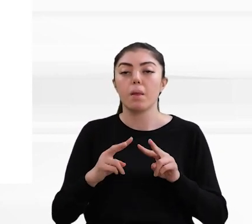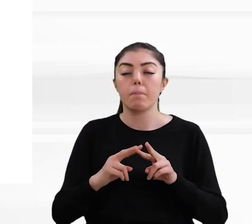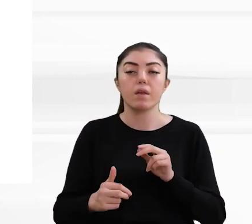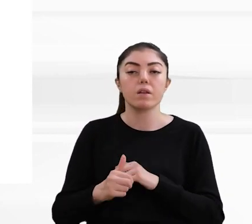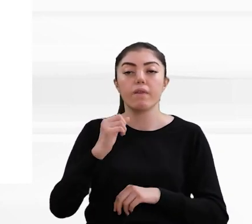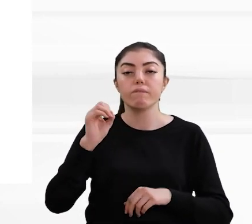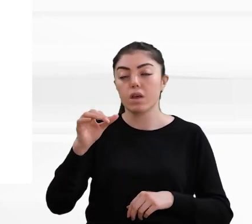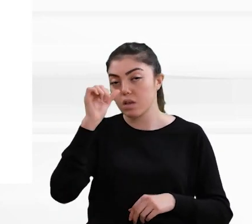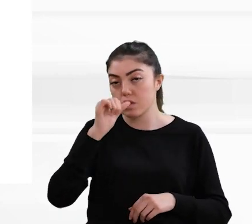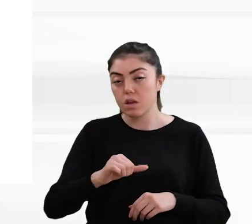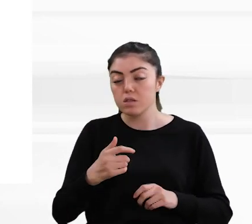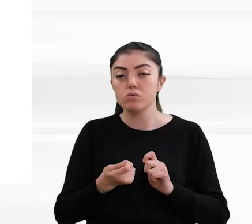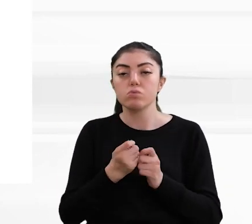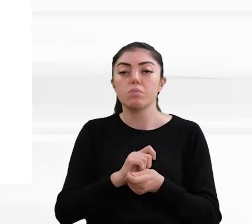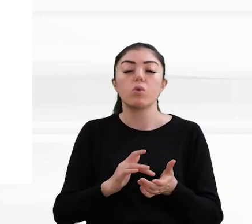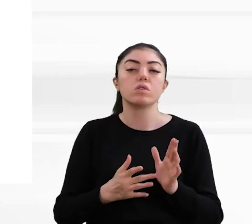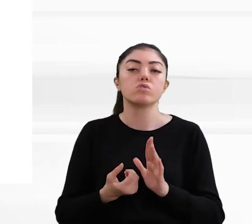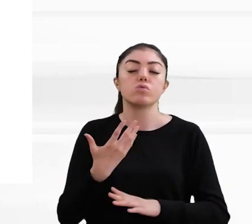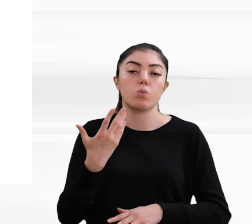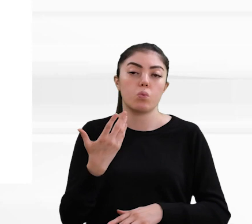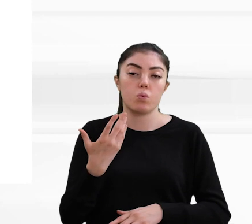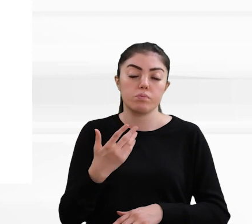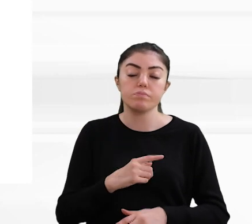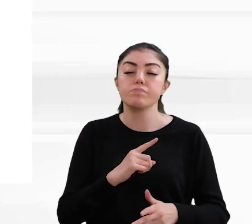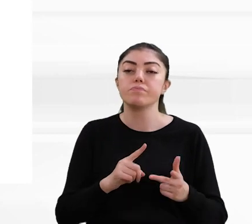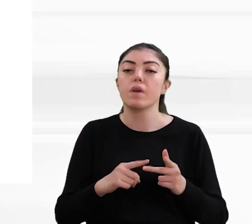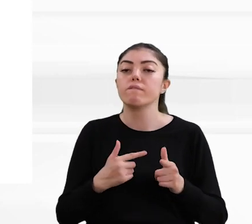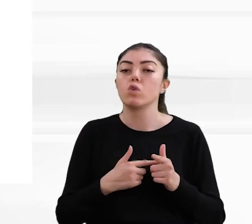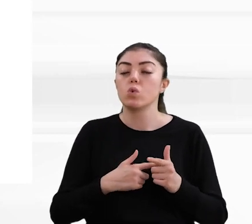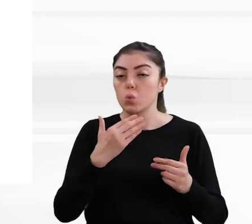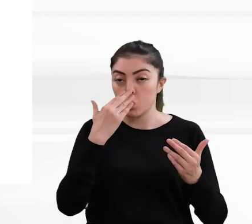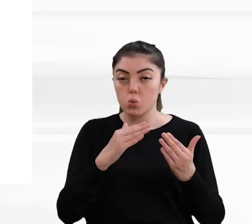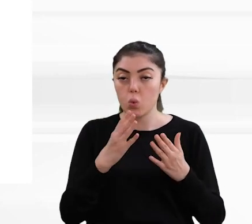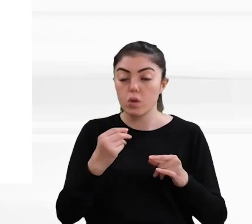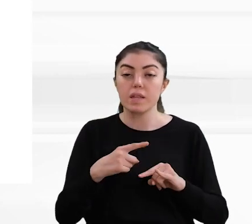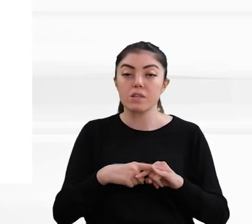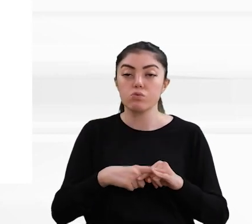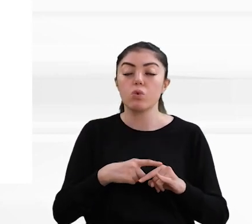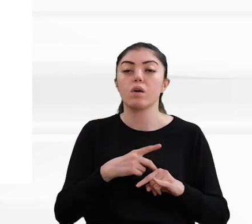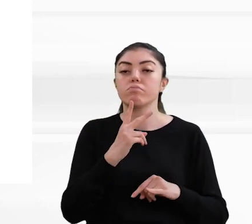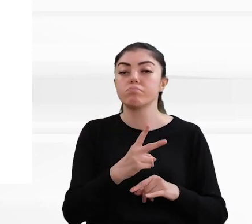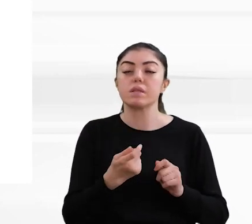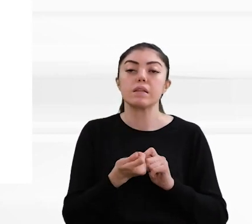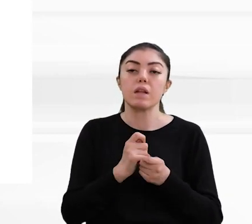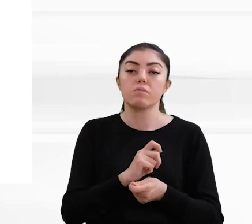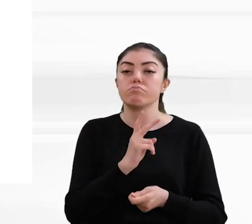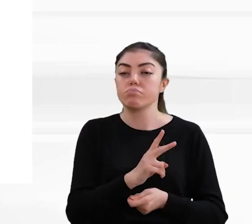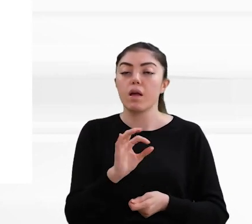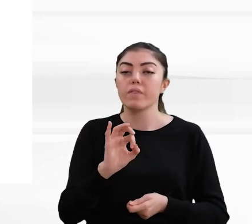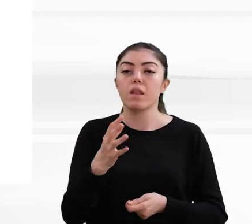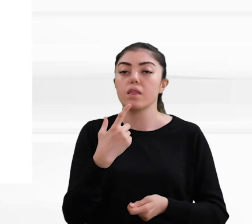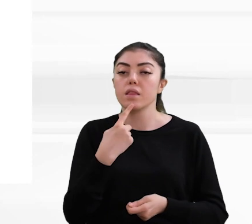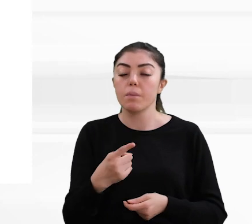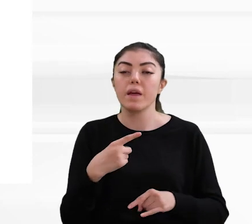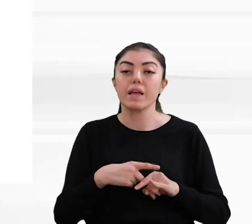verdiğimiz gazın oluşum hızını değiştirebilir 13 fotosentezde kullandıkları hidrojen kaynaklarını değişkenli Evet